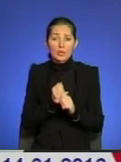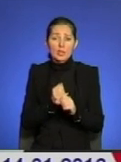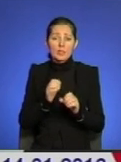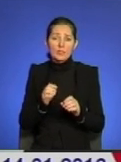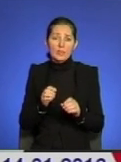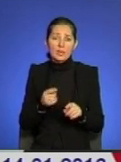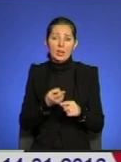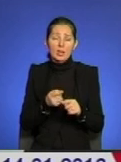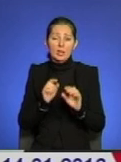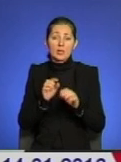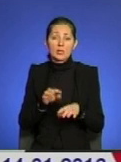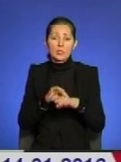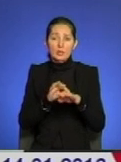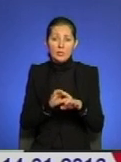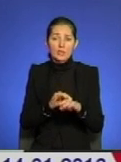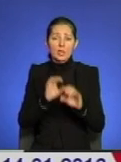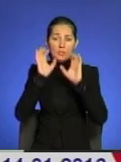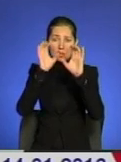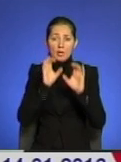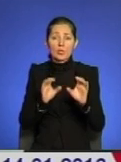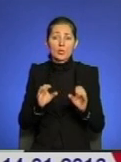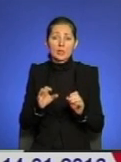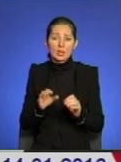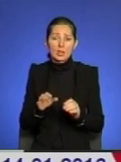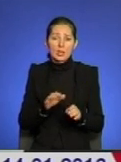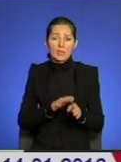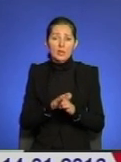законодавчого, не привівши в законодавче поле